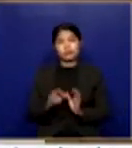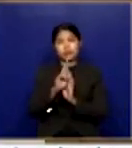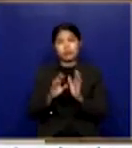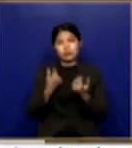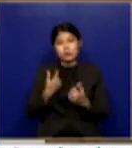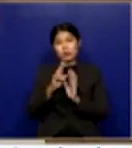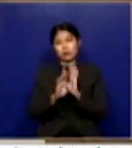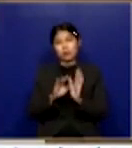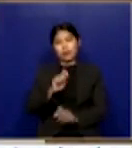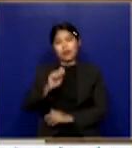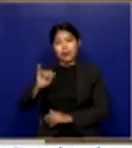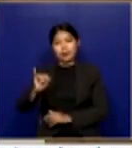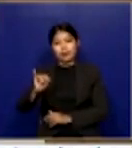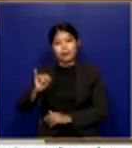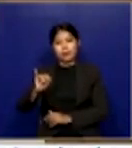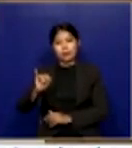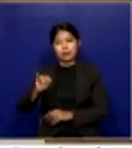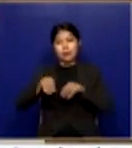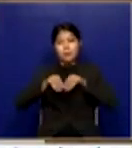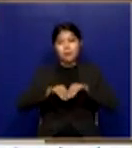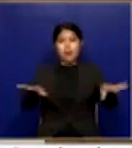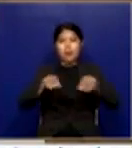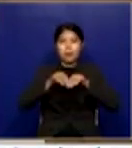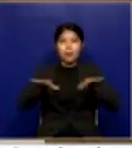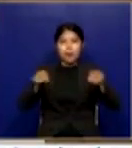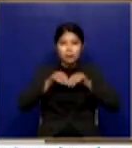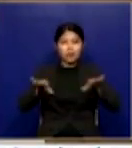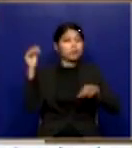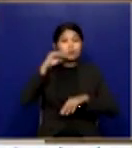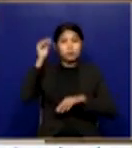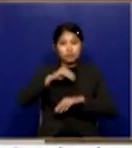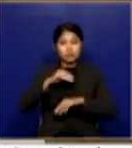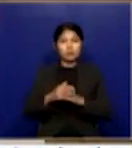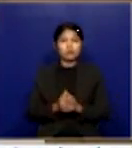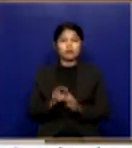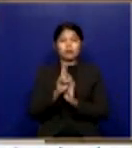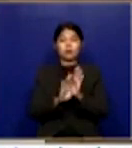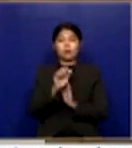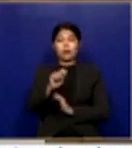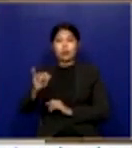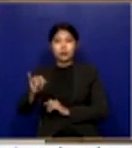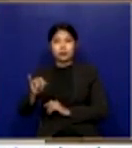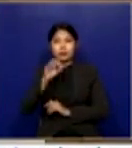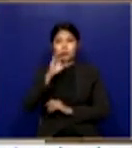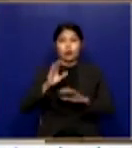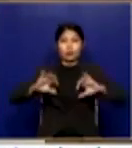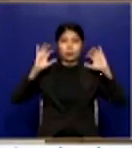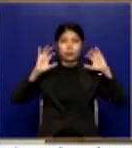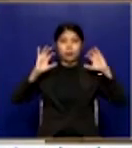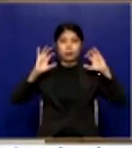AIนะครับในการโพสต์ข้อมูลต่างๆทั้งสิ้นนะครับการที่จะบอกว่ารัฐบาล